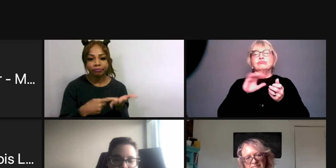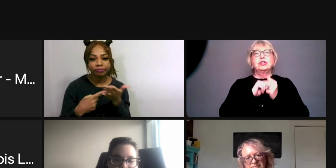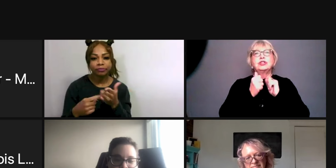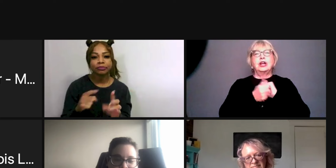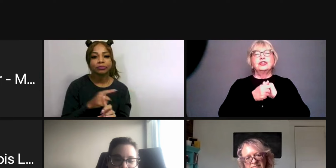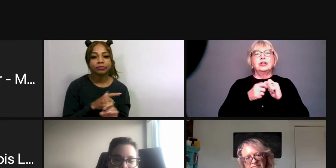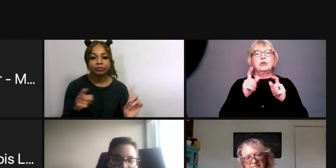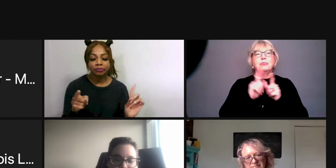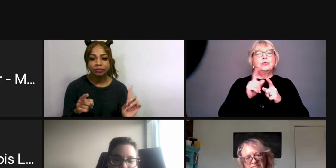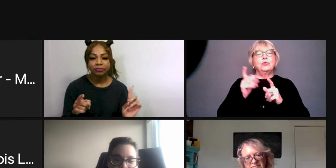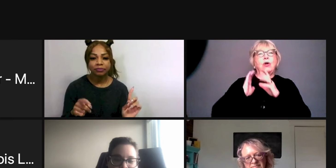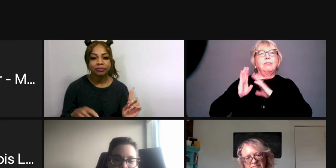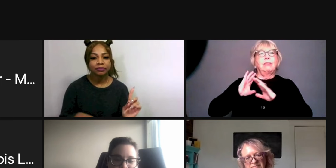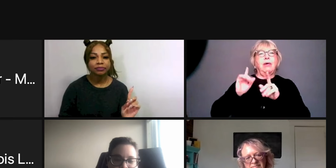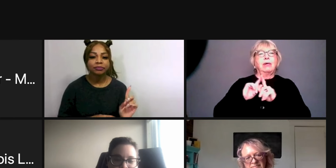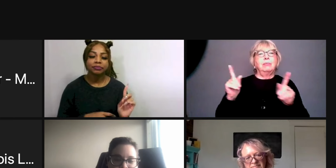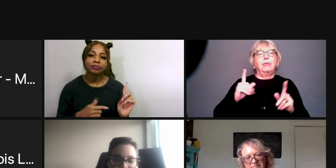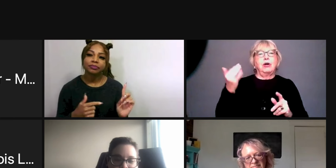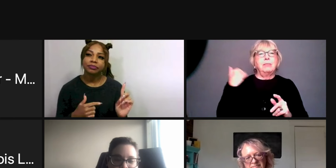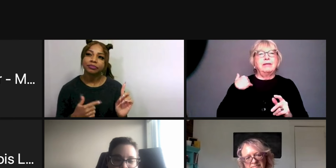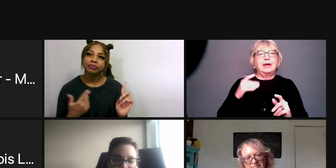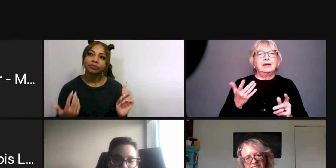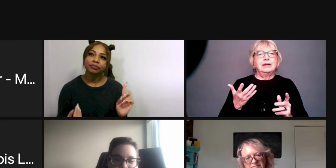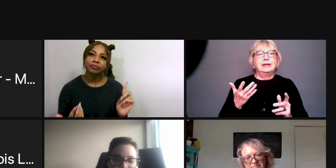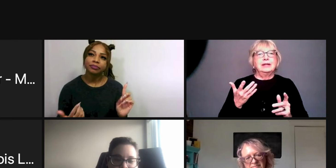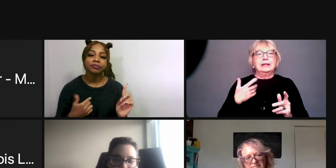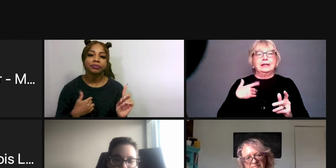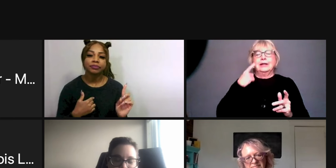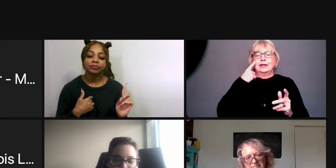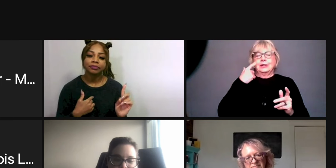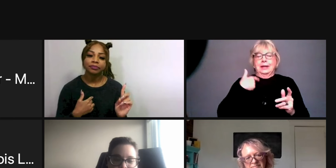traditionnelles disons et je pense que c'est un petit peu ça